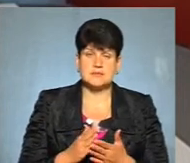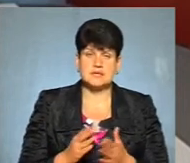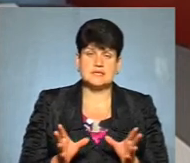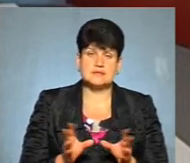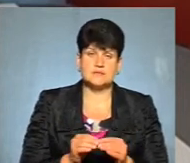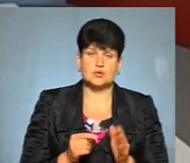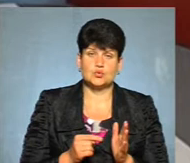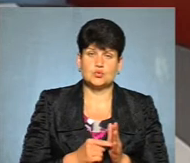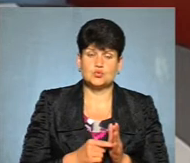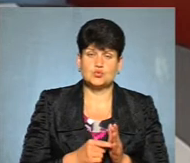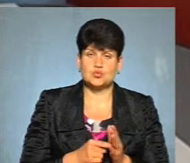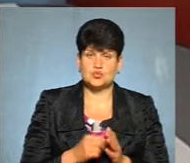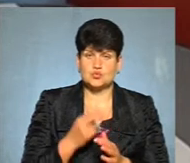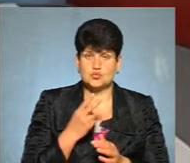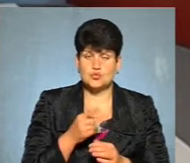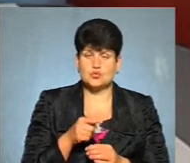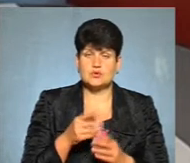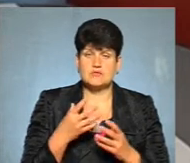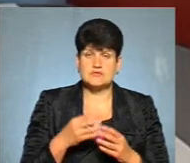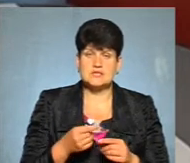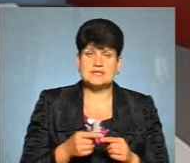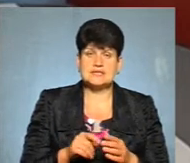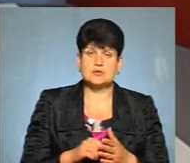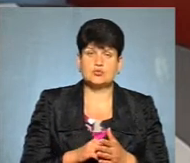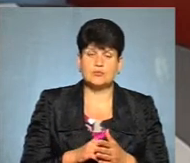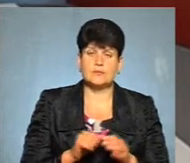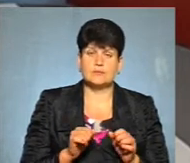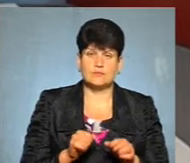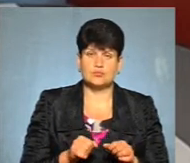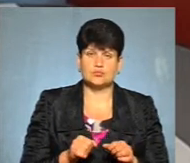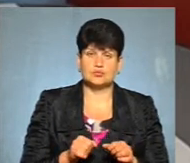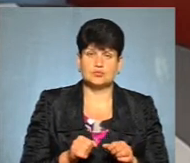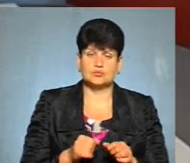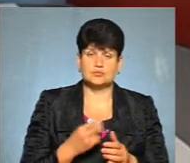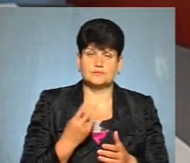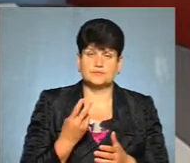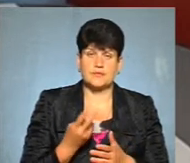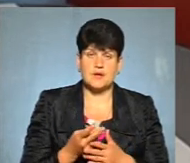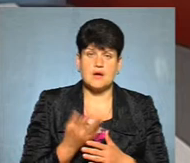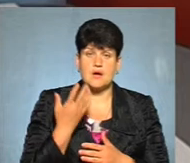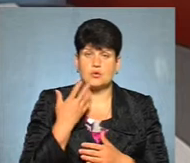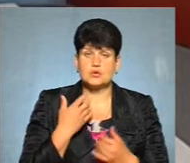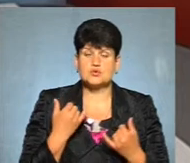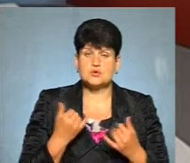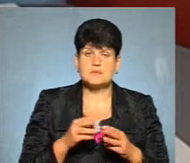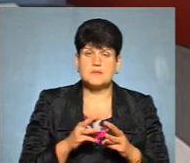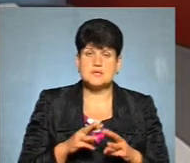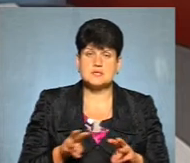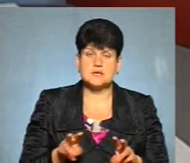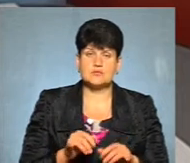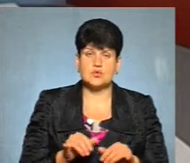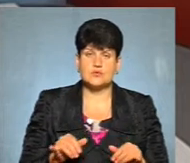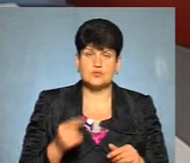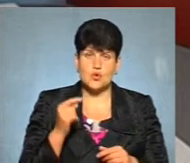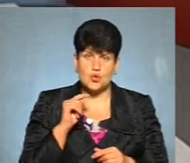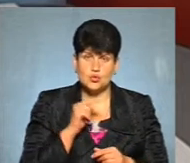зору, і тоді вже цей документ може вийти в світ. А коли сьогодні Міністерство розвитку